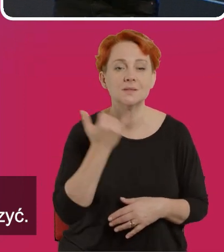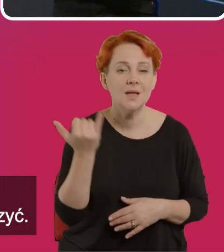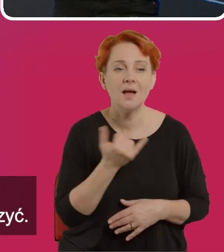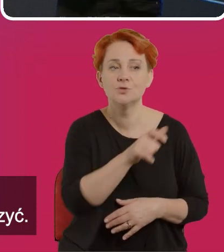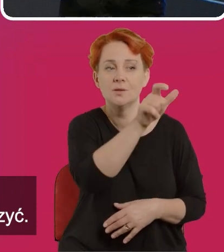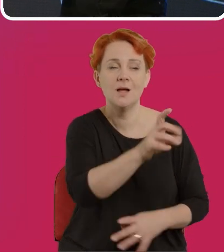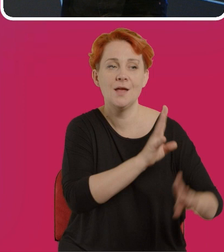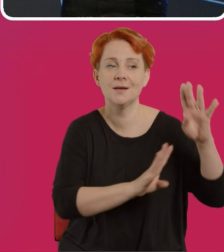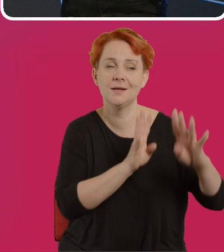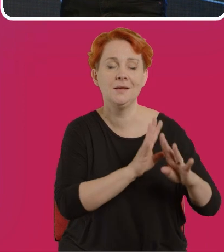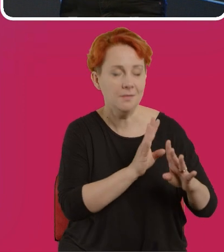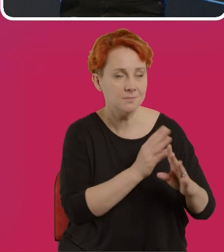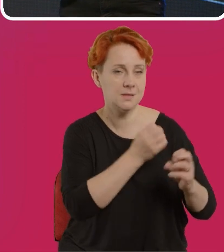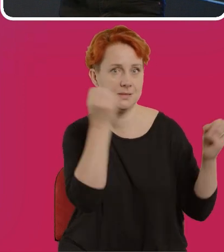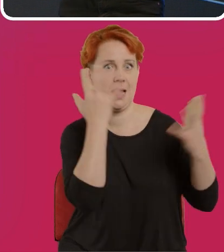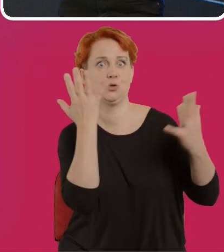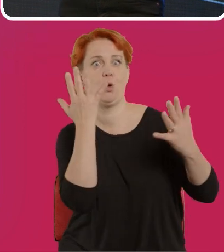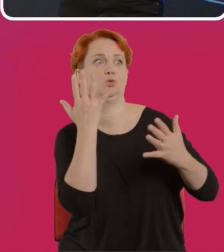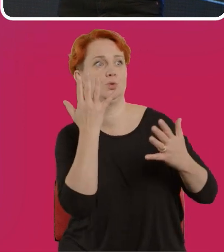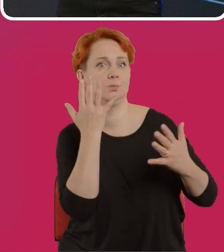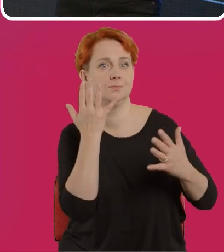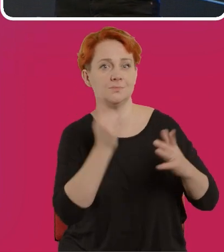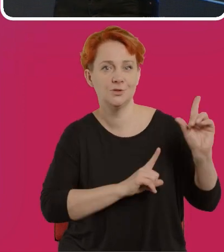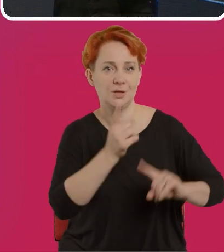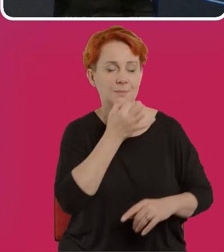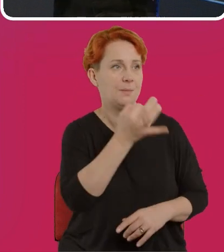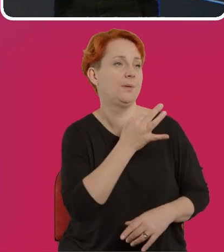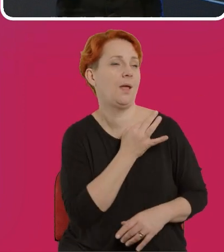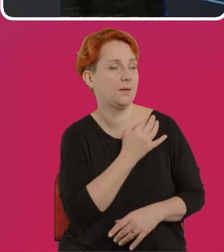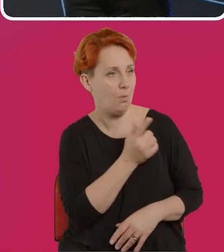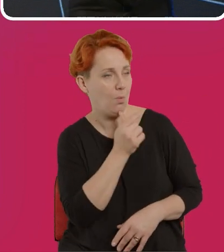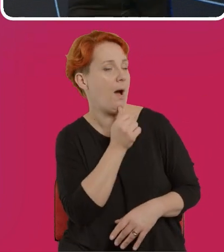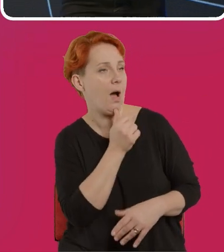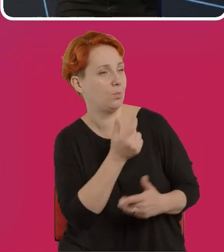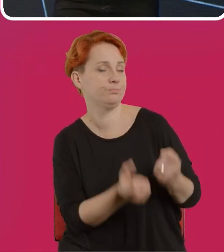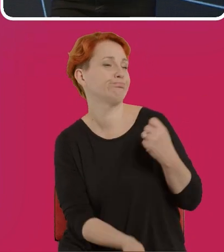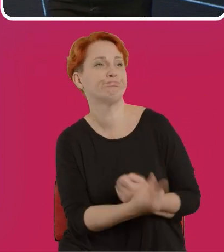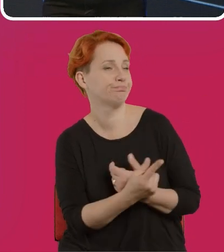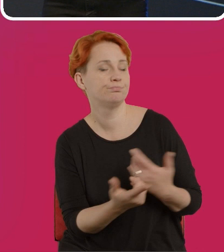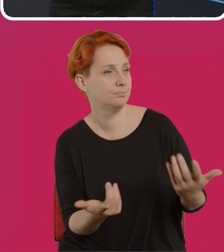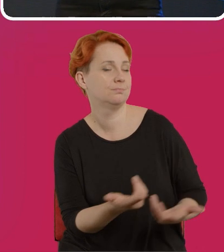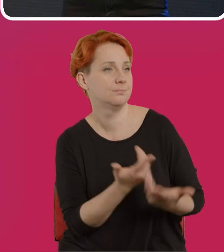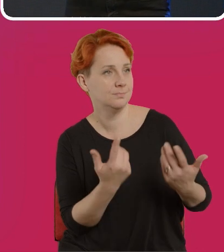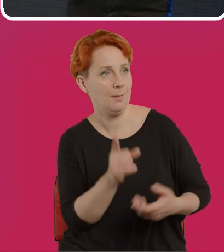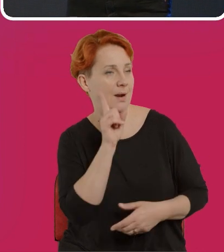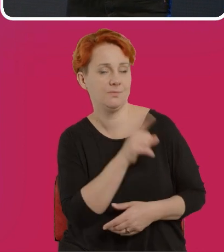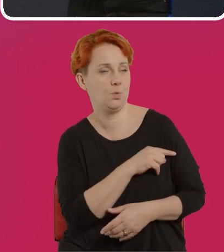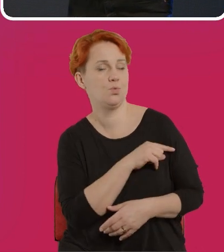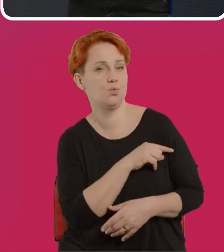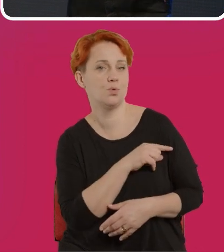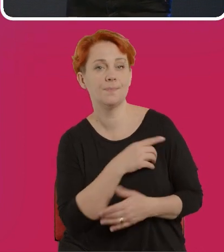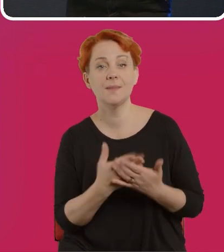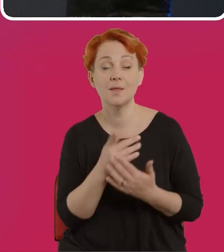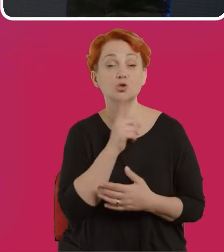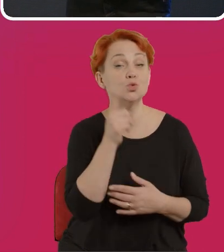mnie klienci zaskoczyć. I to czasami są to pytania tak niesamowite, że wow. Także AI,